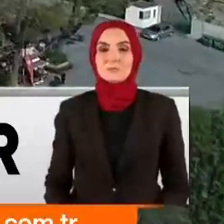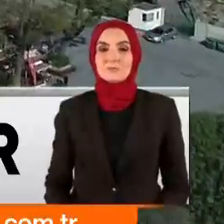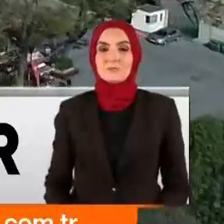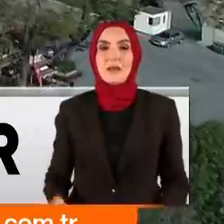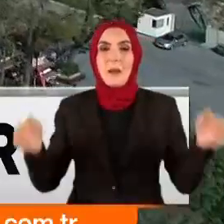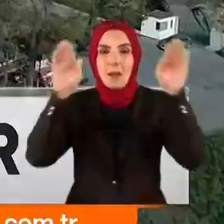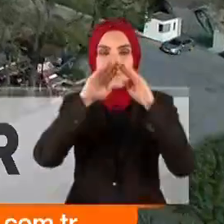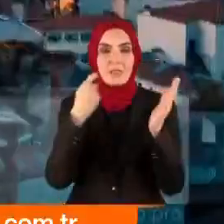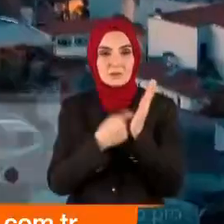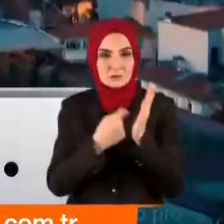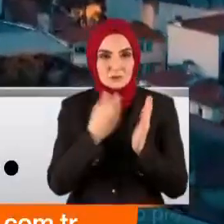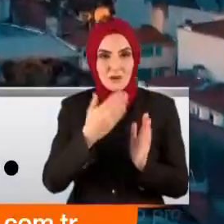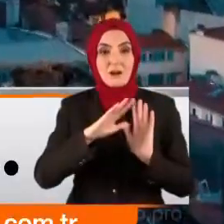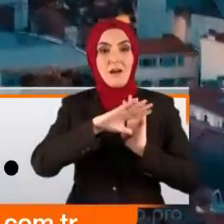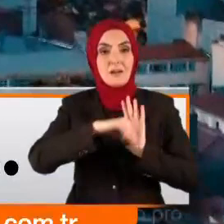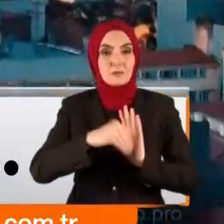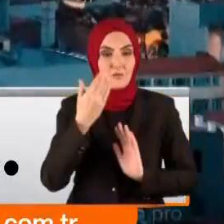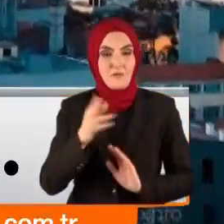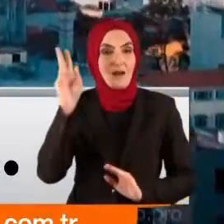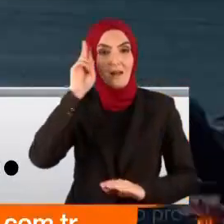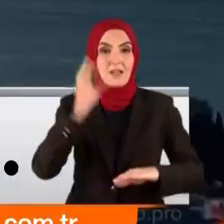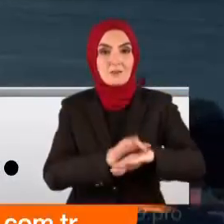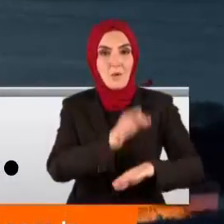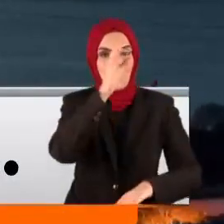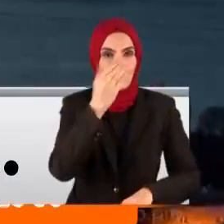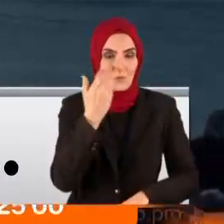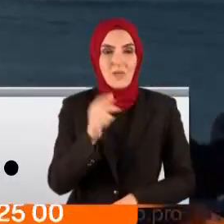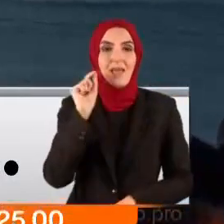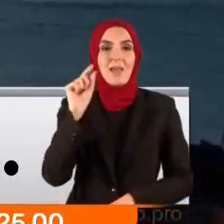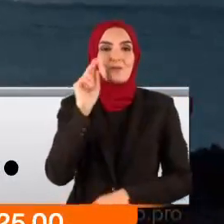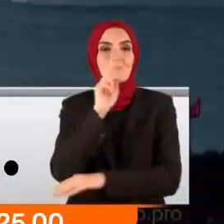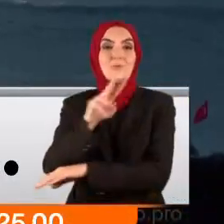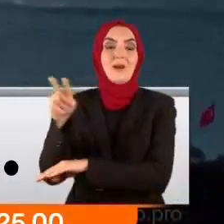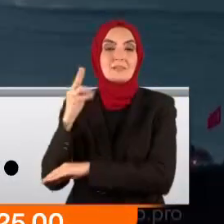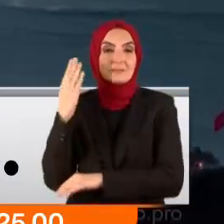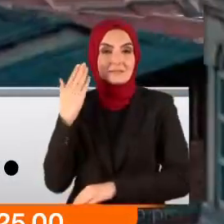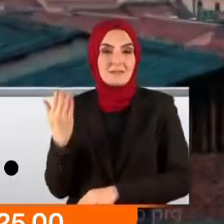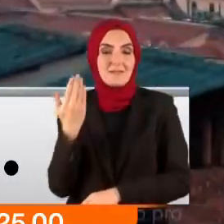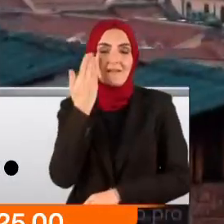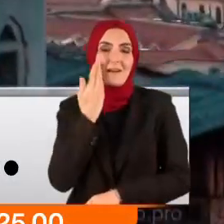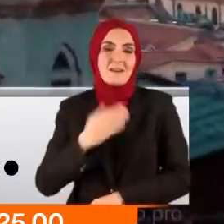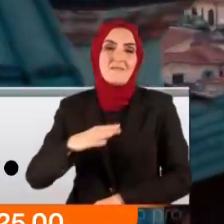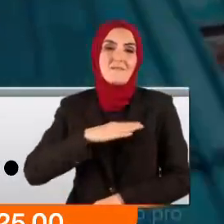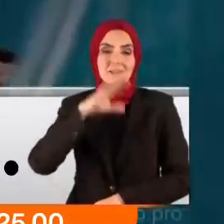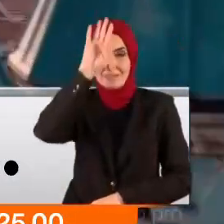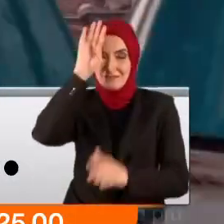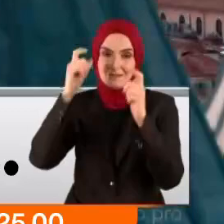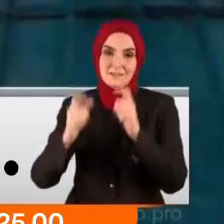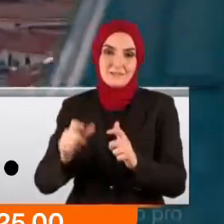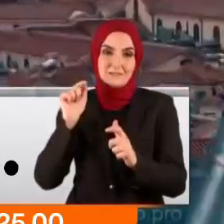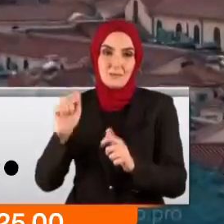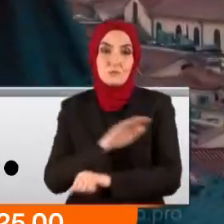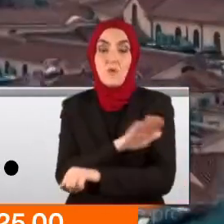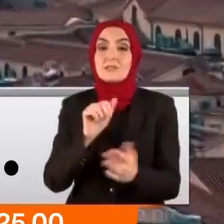Çarşı'dan Ayasofya'ya, Galata Kulesi'nden Pierre Loti'ye. Kendine hayran bırakan Yeditepe İstanbul, sosyal medya kullanıcılarının en